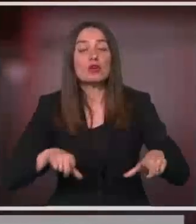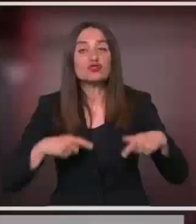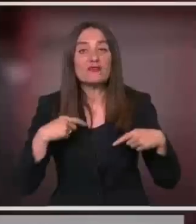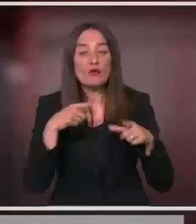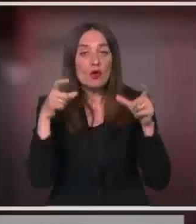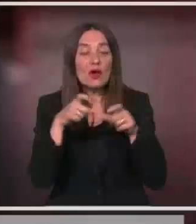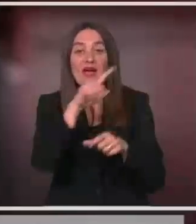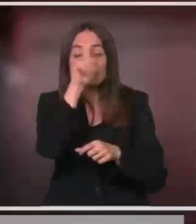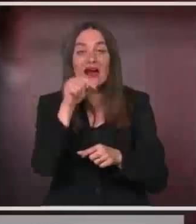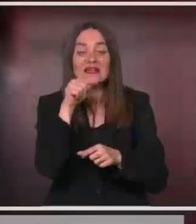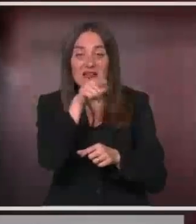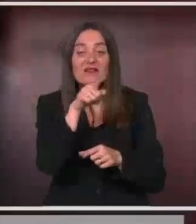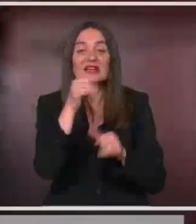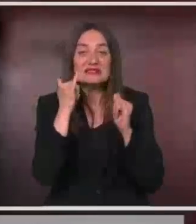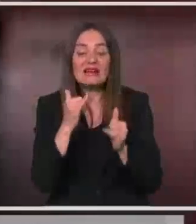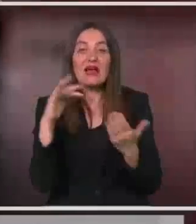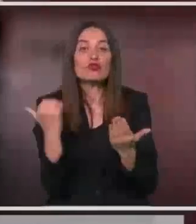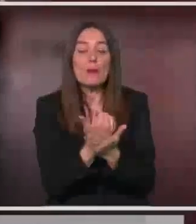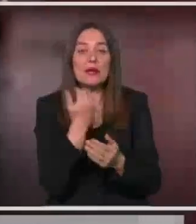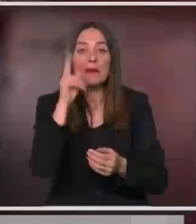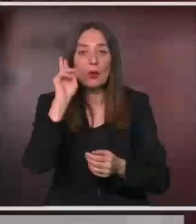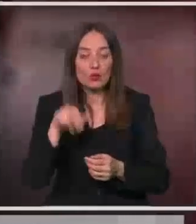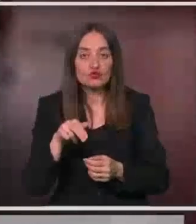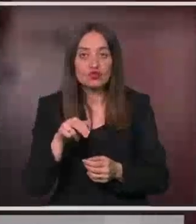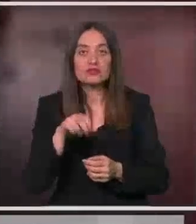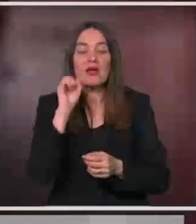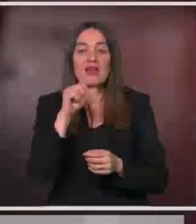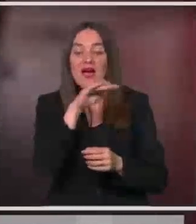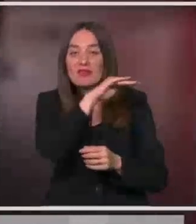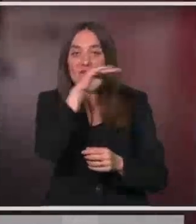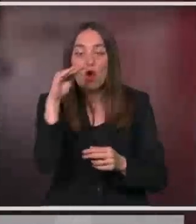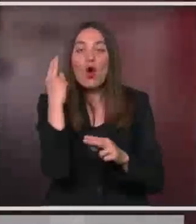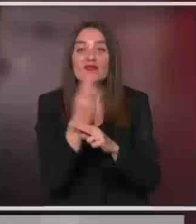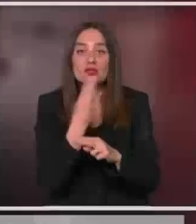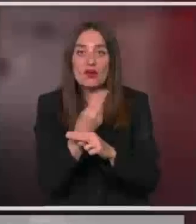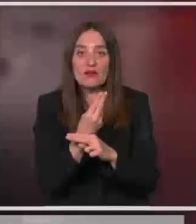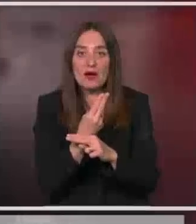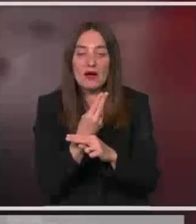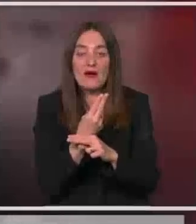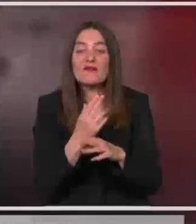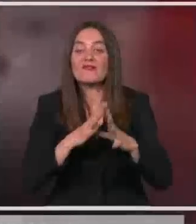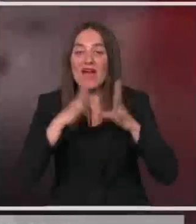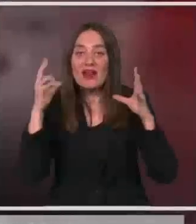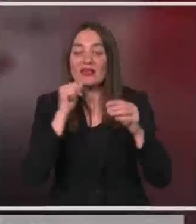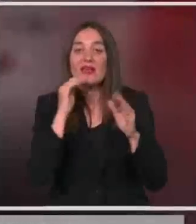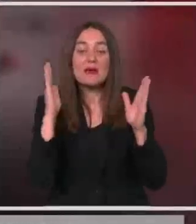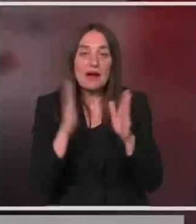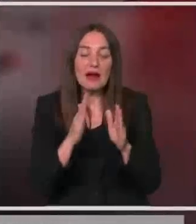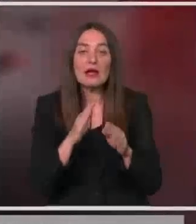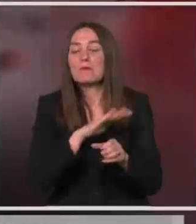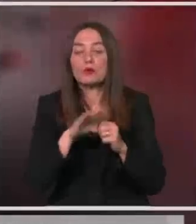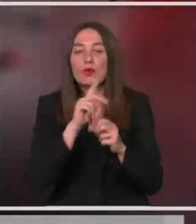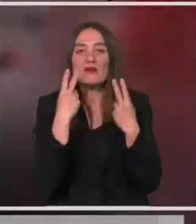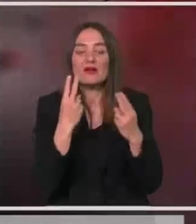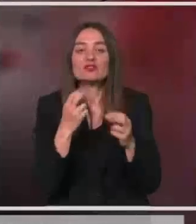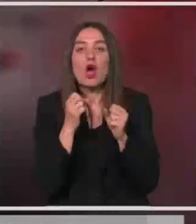krizu. Dakle, da li ste vi sada dobili mogućnost da na nivou država velikih i malih, potpuno nevažno,